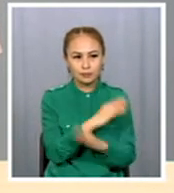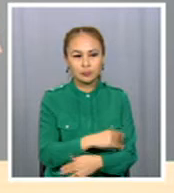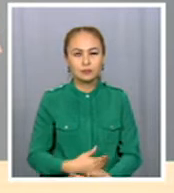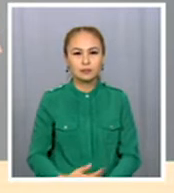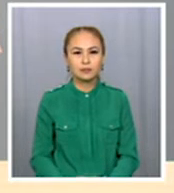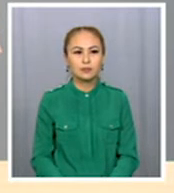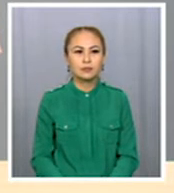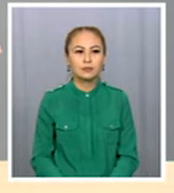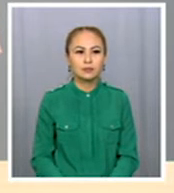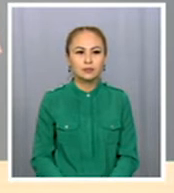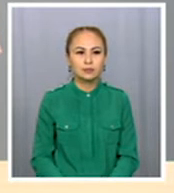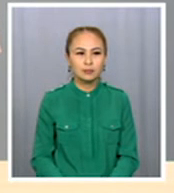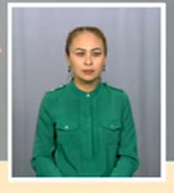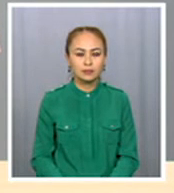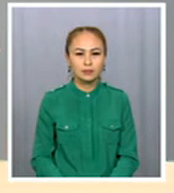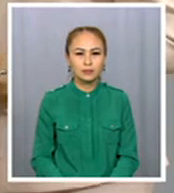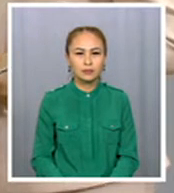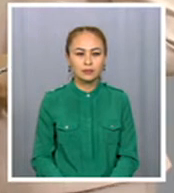погоду.